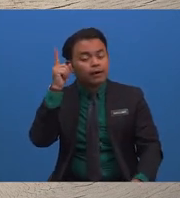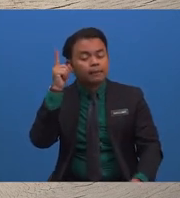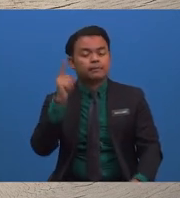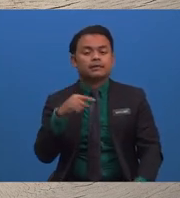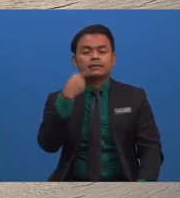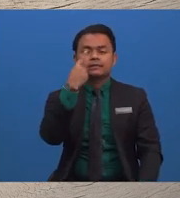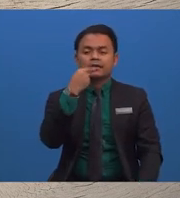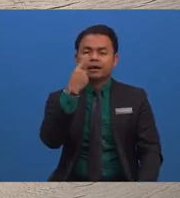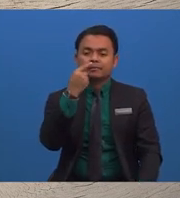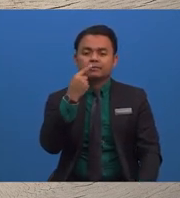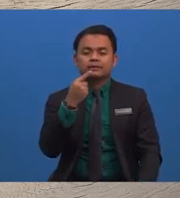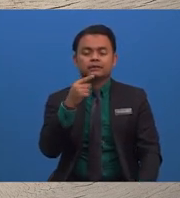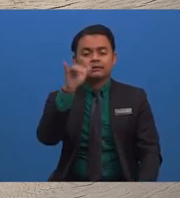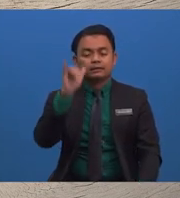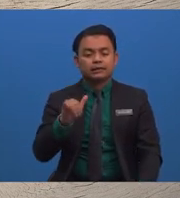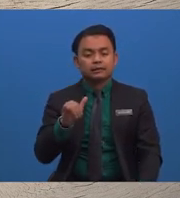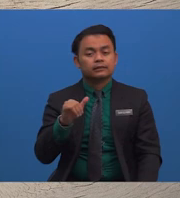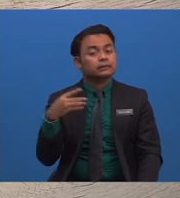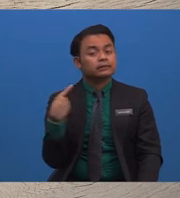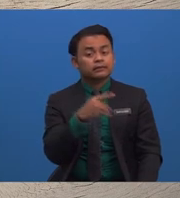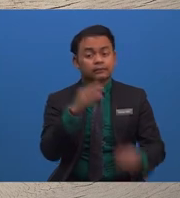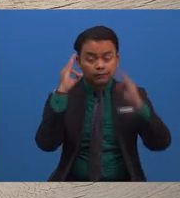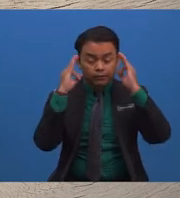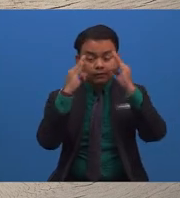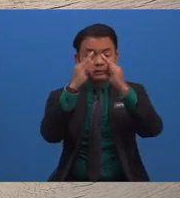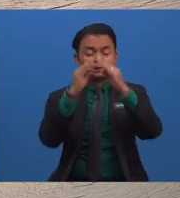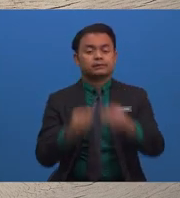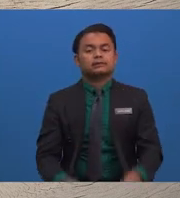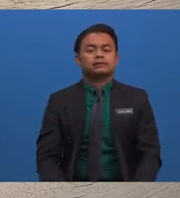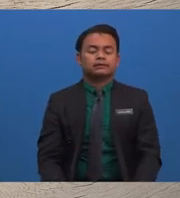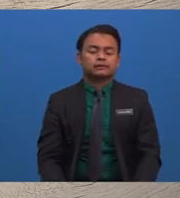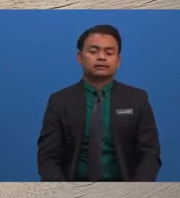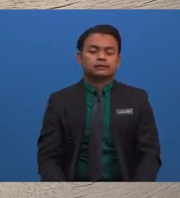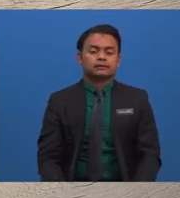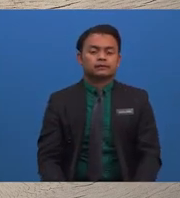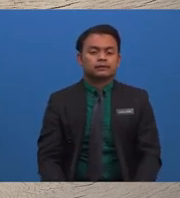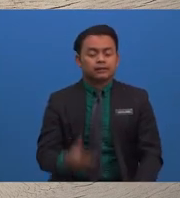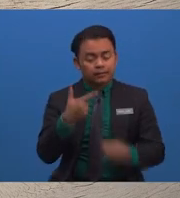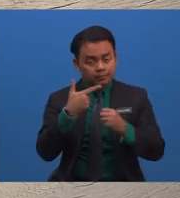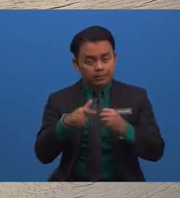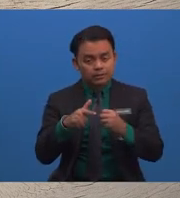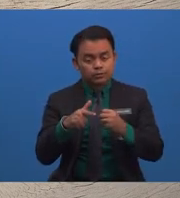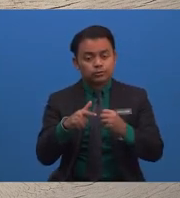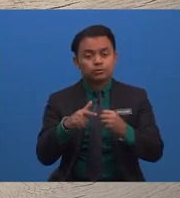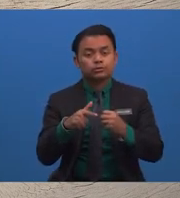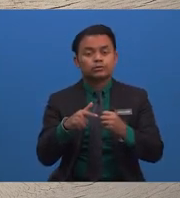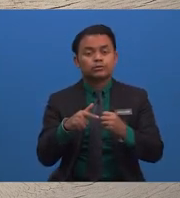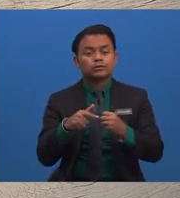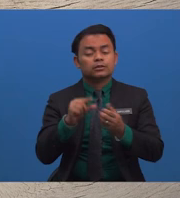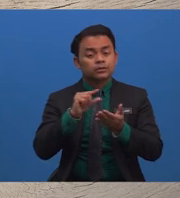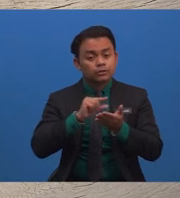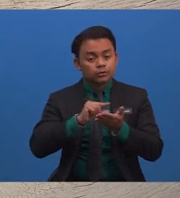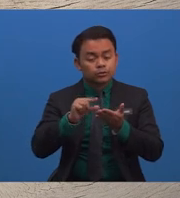ialah bapanya meninggal dunia pada Jumaat lepas. Ayat ketiga